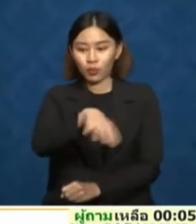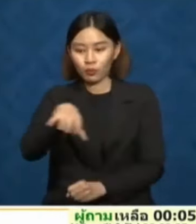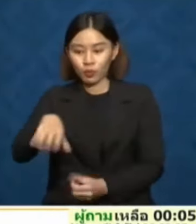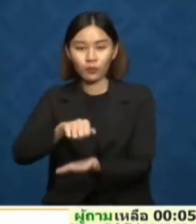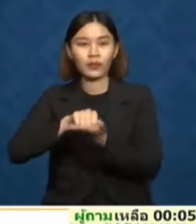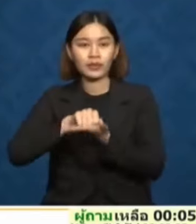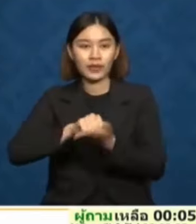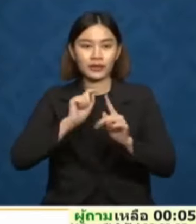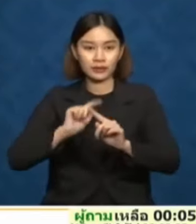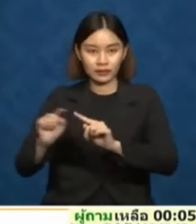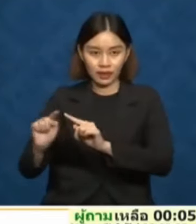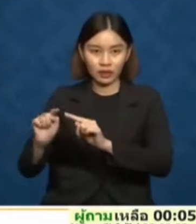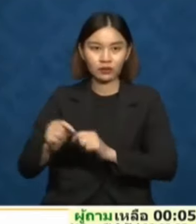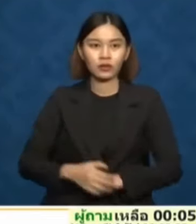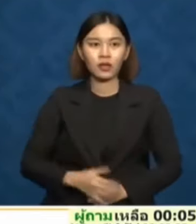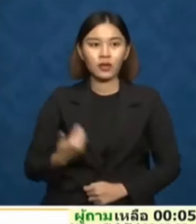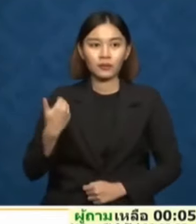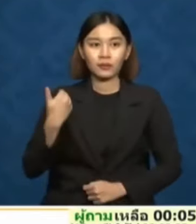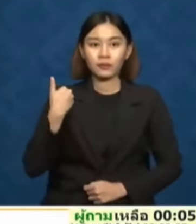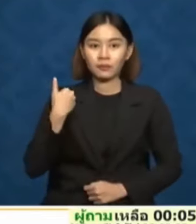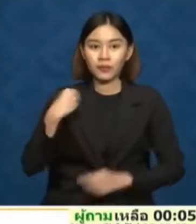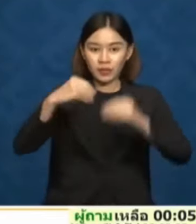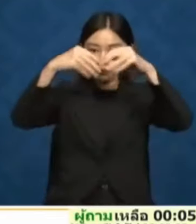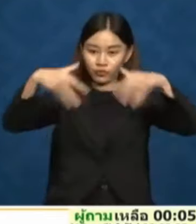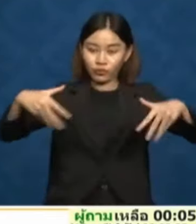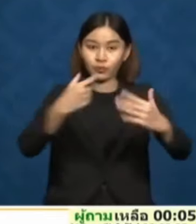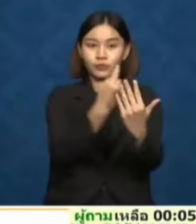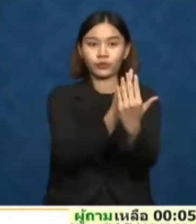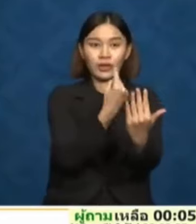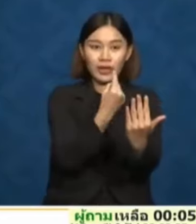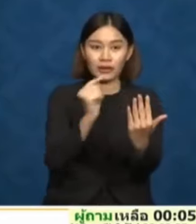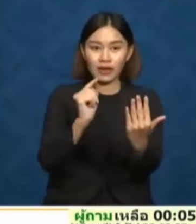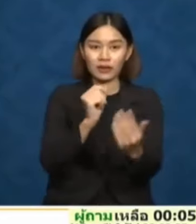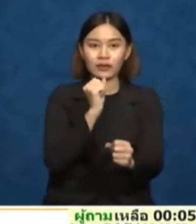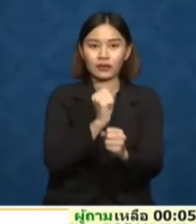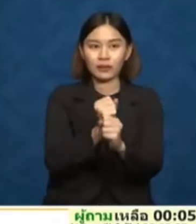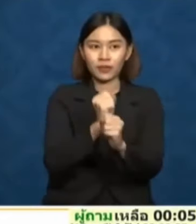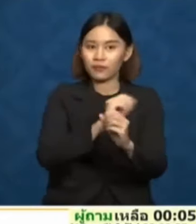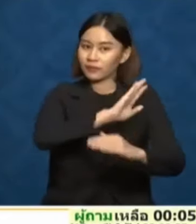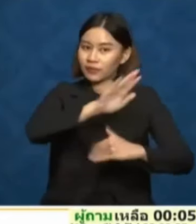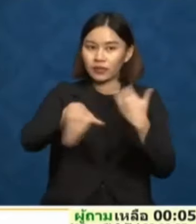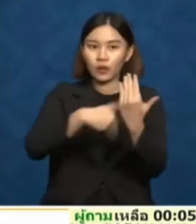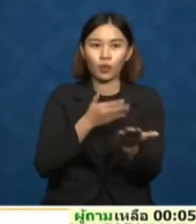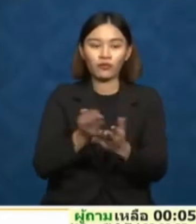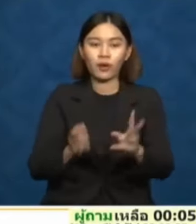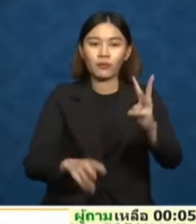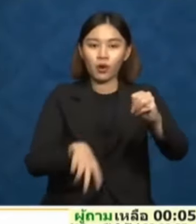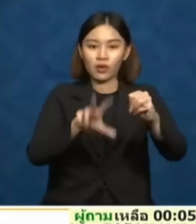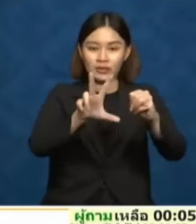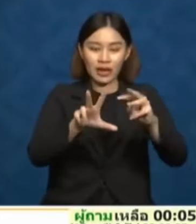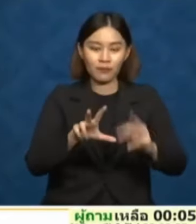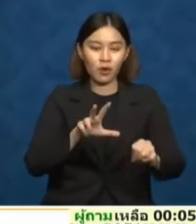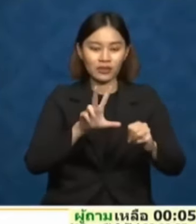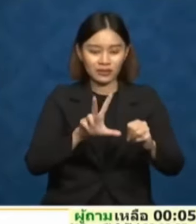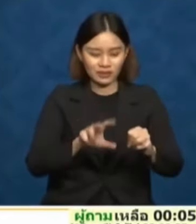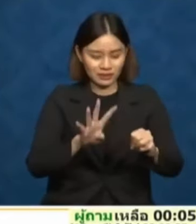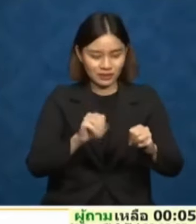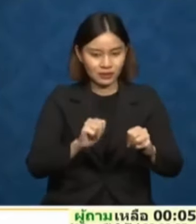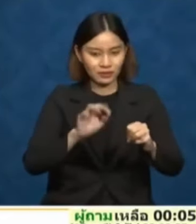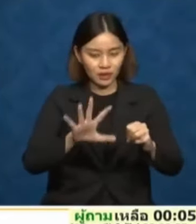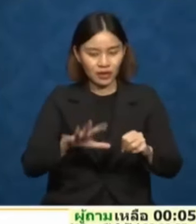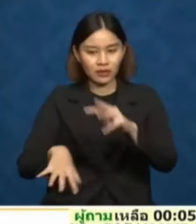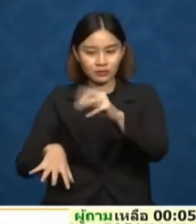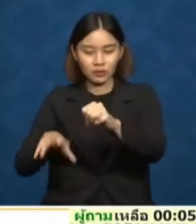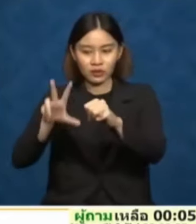บริการนะครับมีองค์ประกอบจากตัวแทนของหน่วยบริการทุกส่วนทั้งมาตรา 3มาตรา 4มาตรา